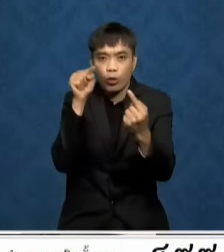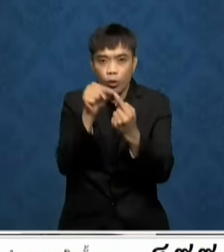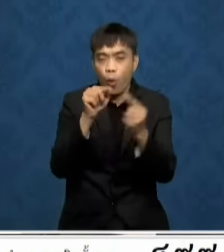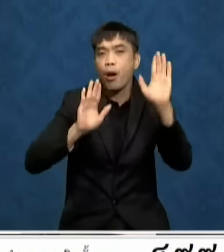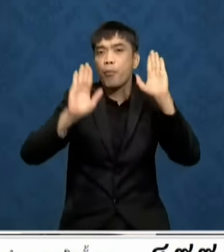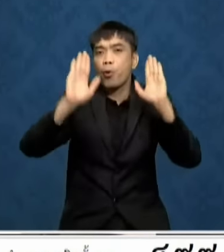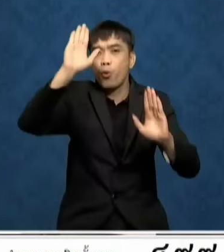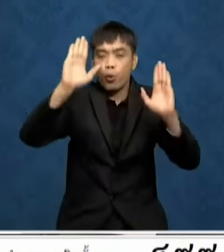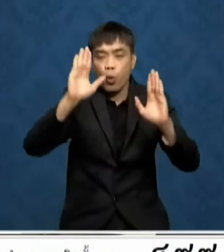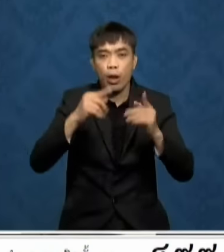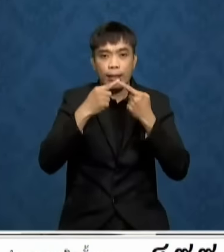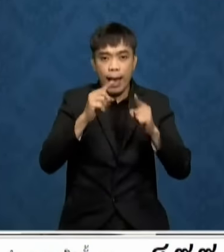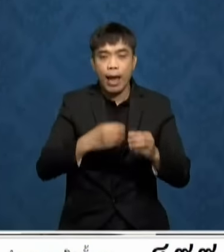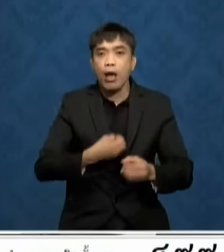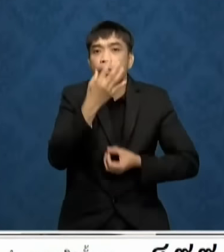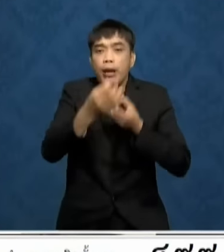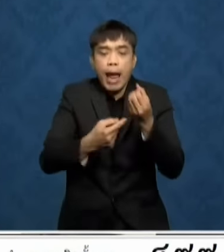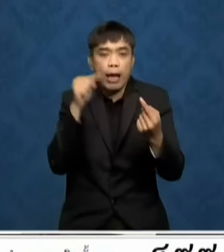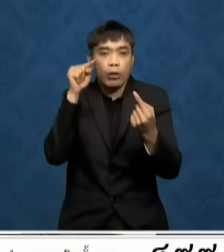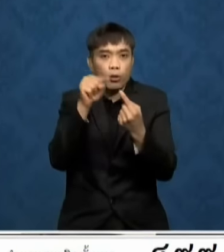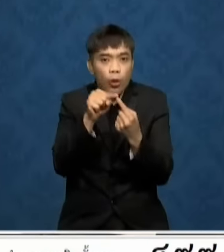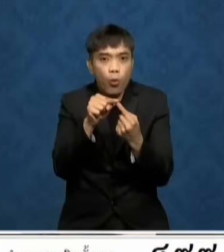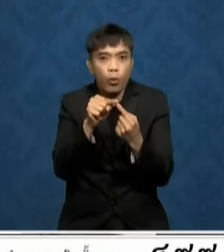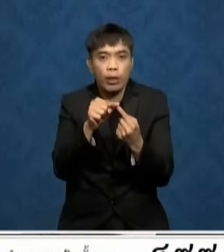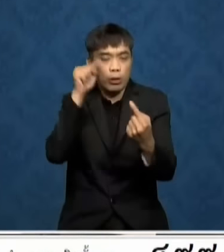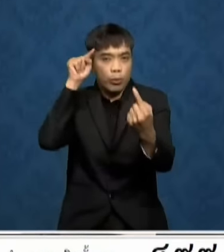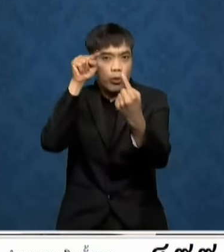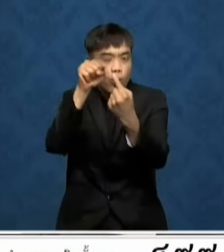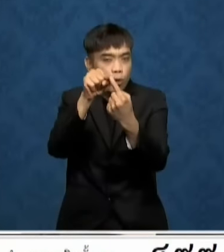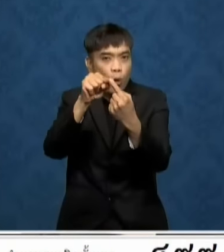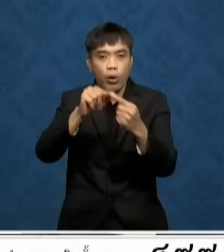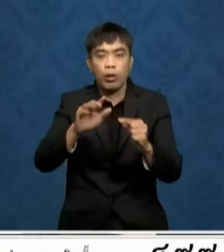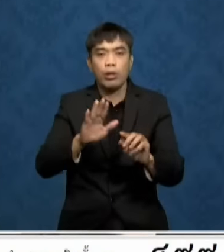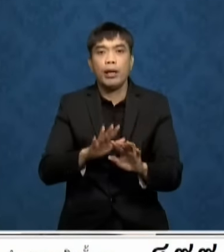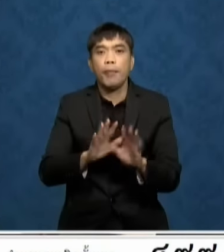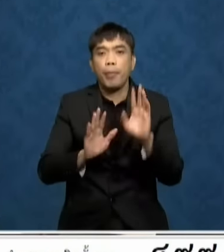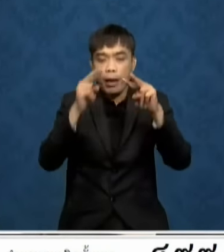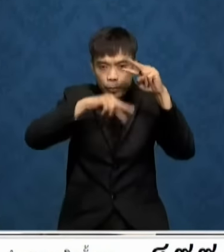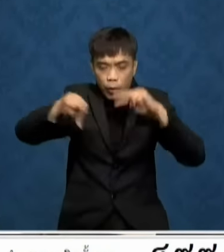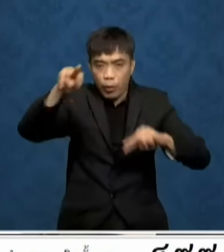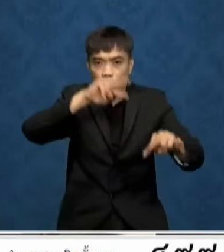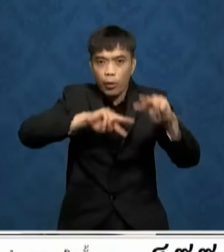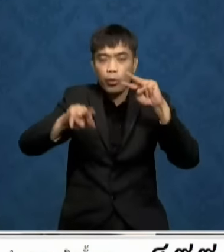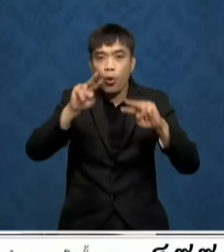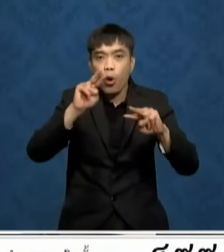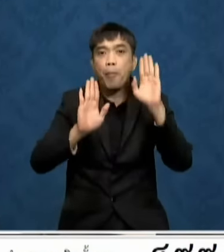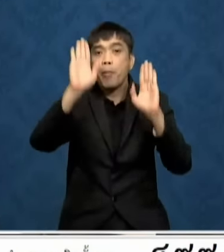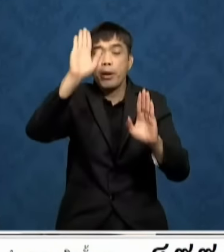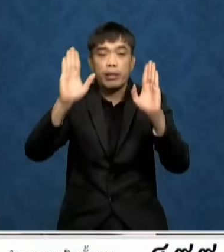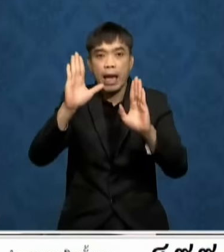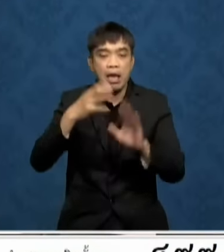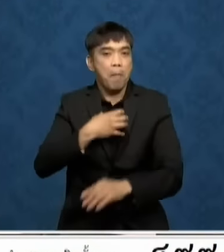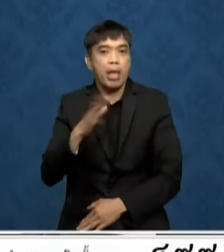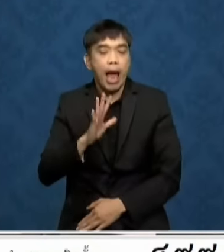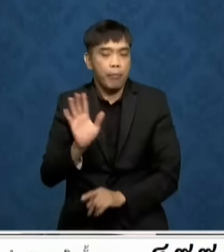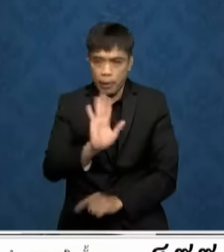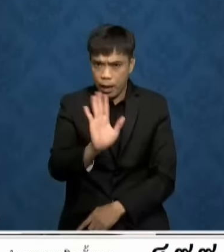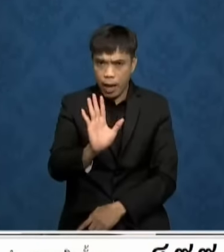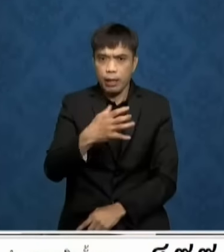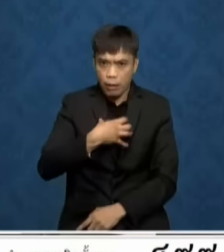การณ์ล้มล้างการปกครองนี้ให้สิ้นรูปไปเหตุแห่งการยุบพรรคไม่ว่าจะเป็นการซื้อเสียงการจ้างพรรคเล็กลงสมัครรับเลือกตั้งการ